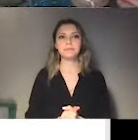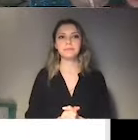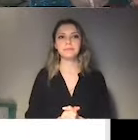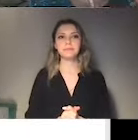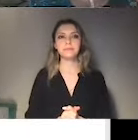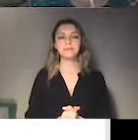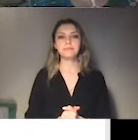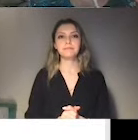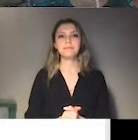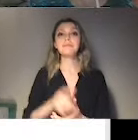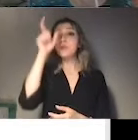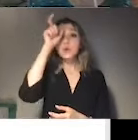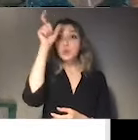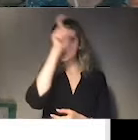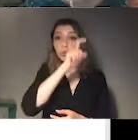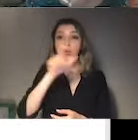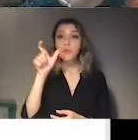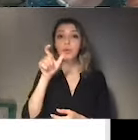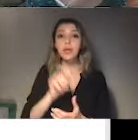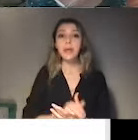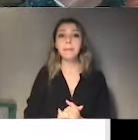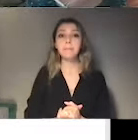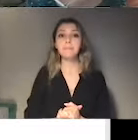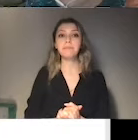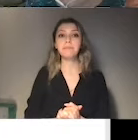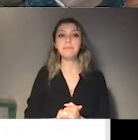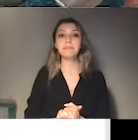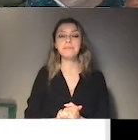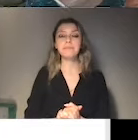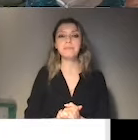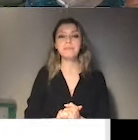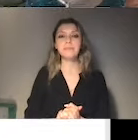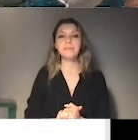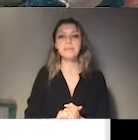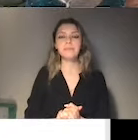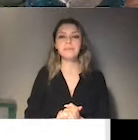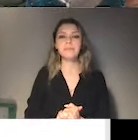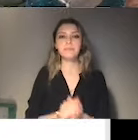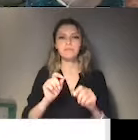Türkiye'nin ilk şeyi şöyle şunu da büyüteyim.